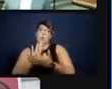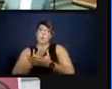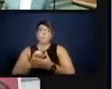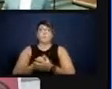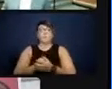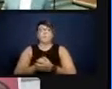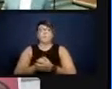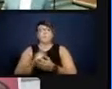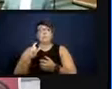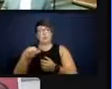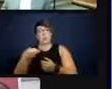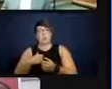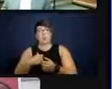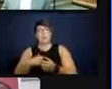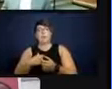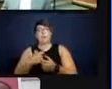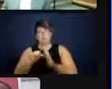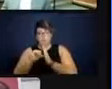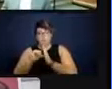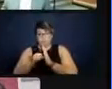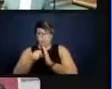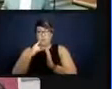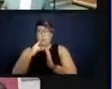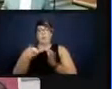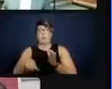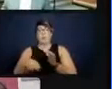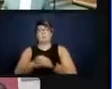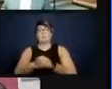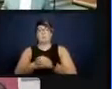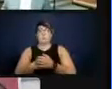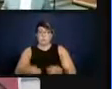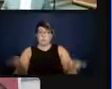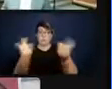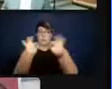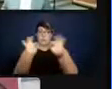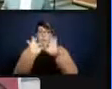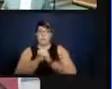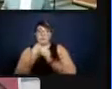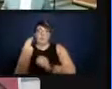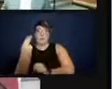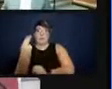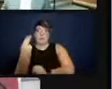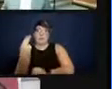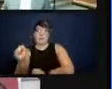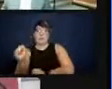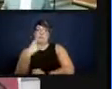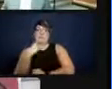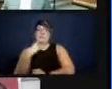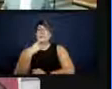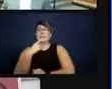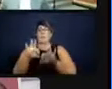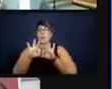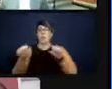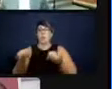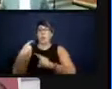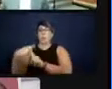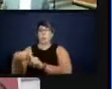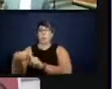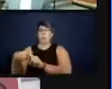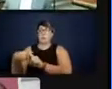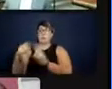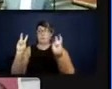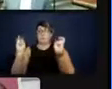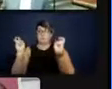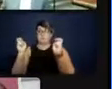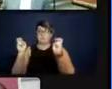wakati wanapojifunza. Kwa hivyo tunaona ya kuwa ni muhimu sana iwapo tunawajumuisha katika